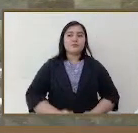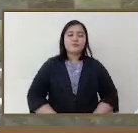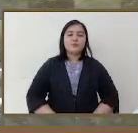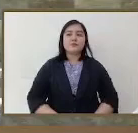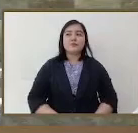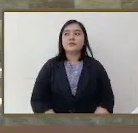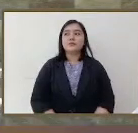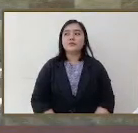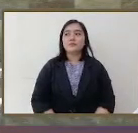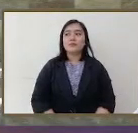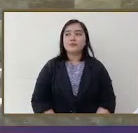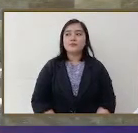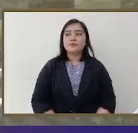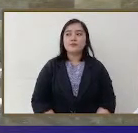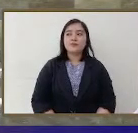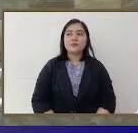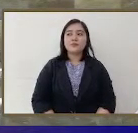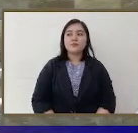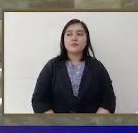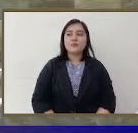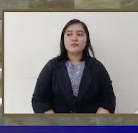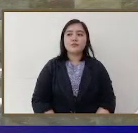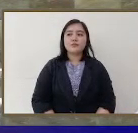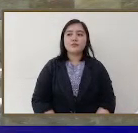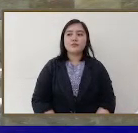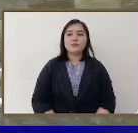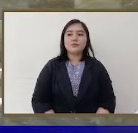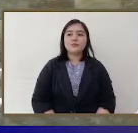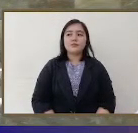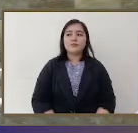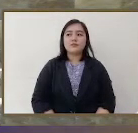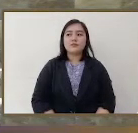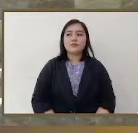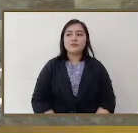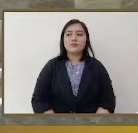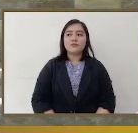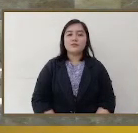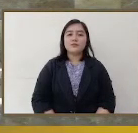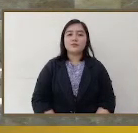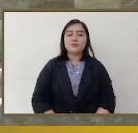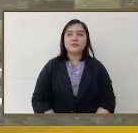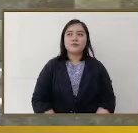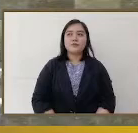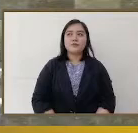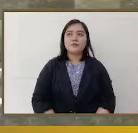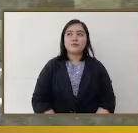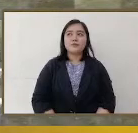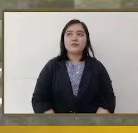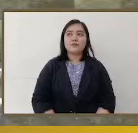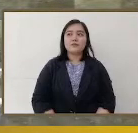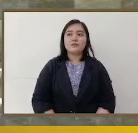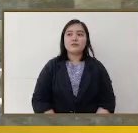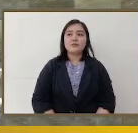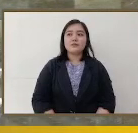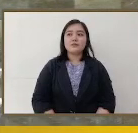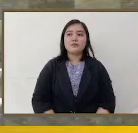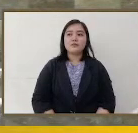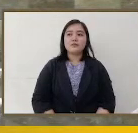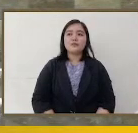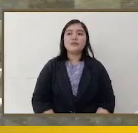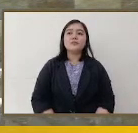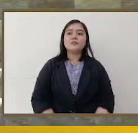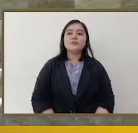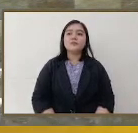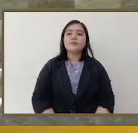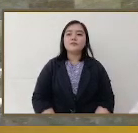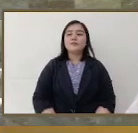Share kung Brother Julian, yung family mo pwede rito, ano, para masyado na kayo nakatago dyan. Alam mo naman,